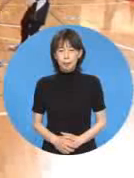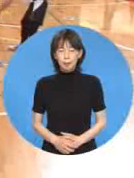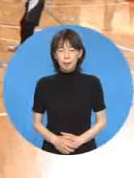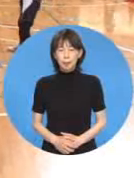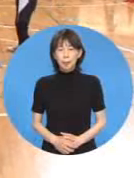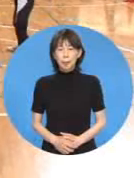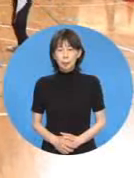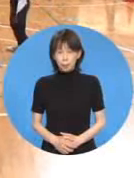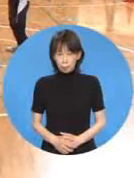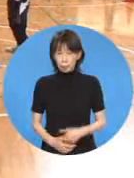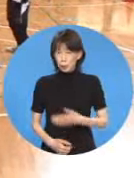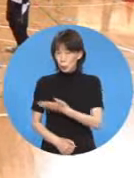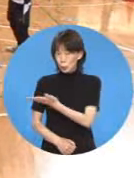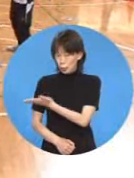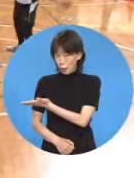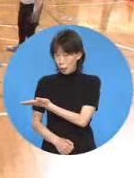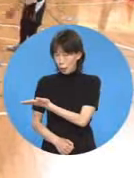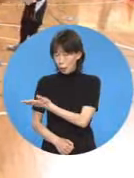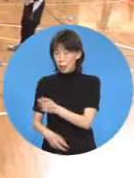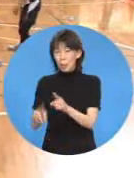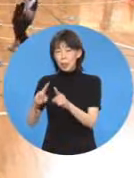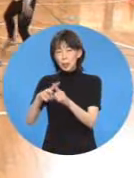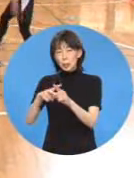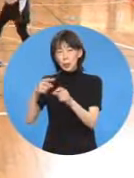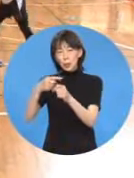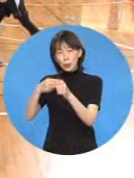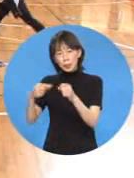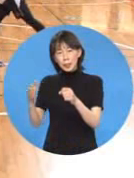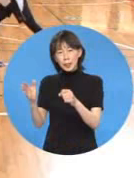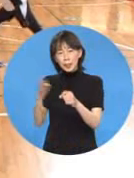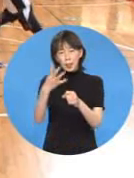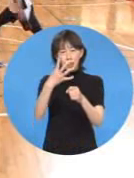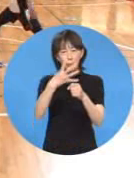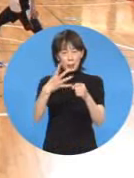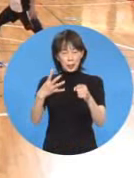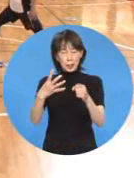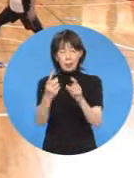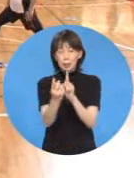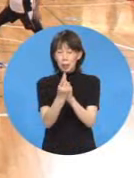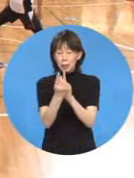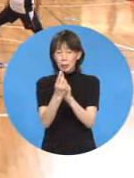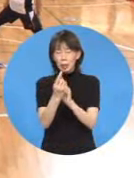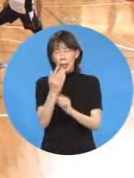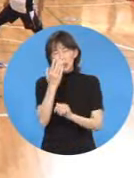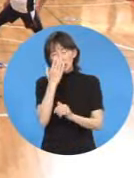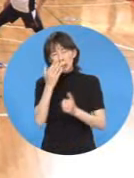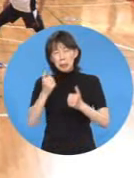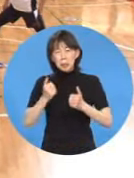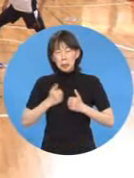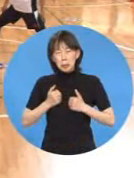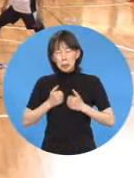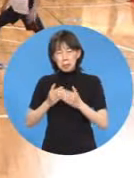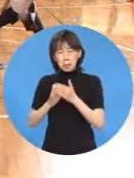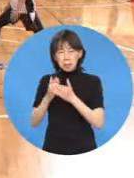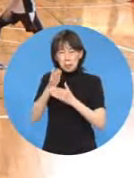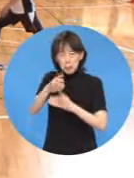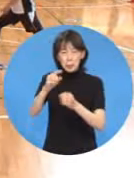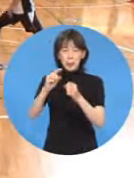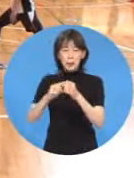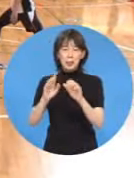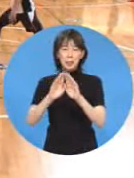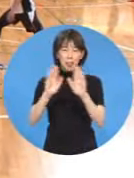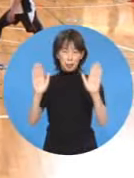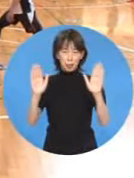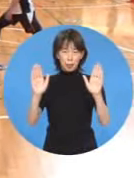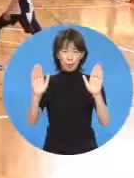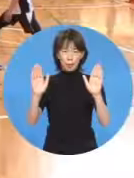くださいこの教室は小学1年生から4年生を対象に苦手な運動を克服することを目的に